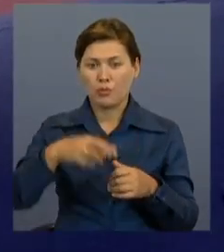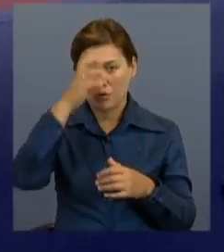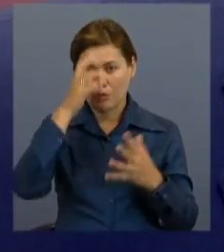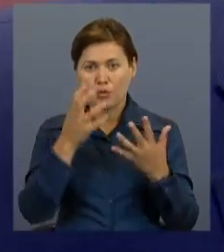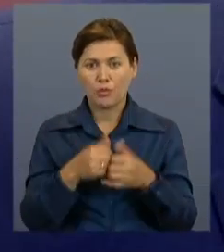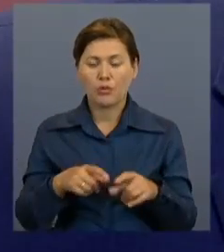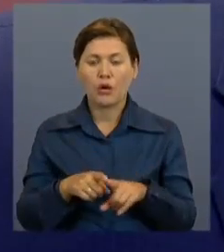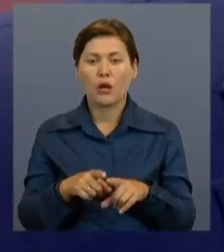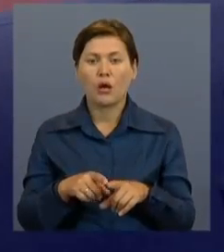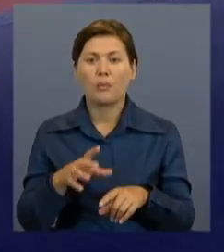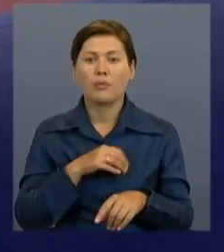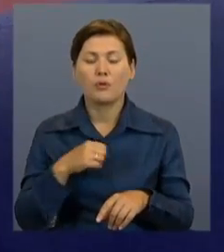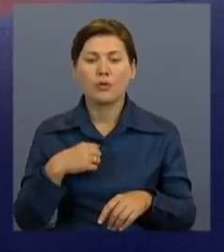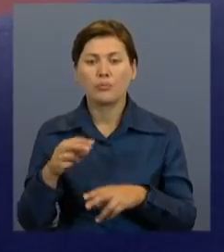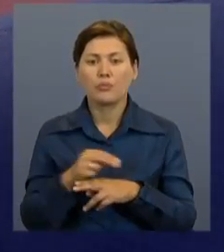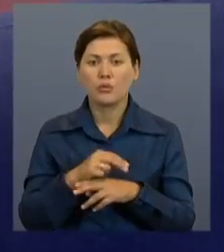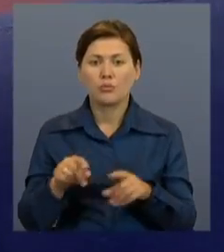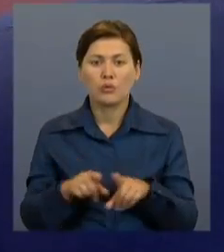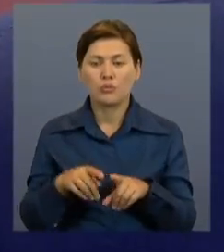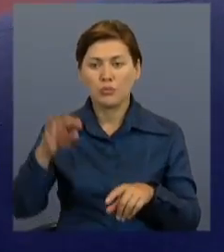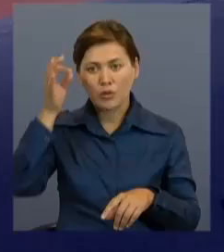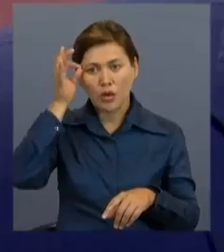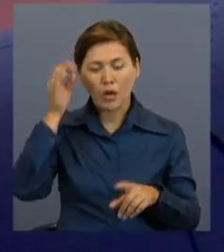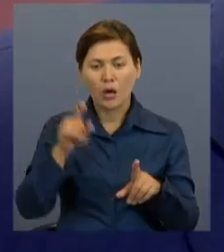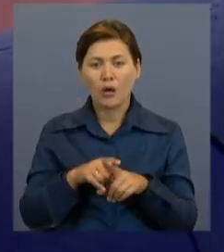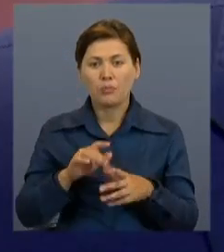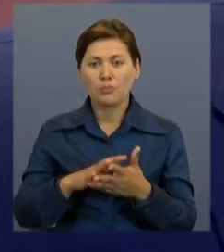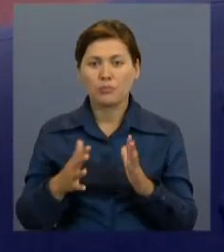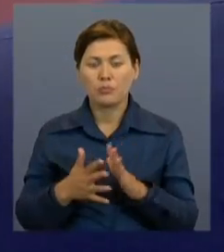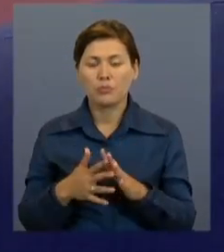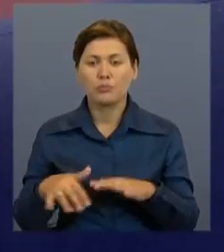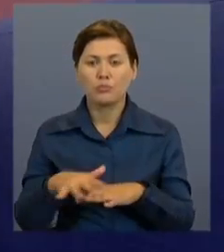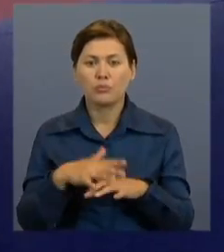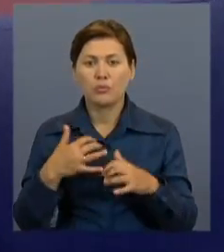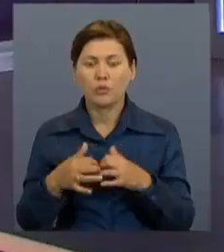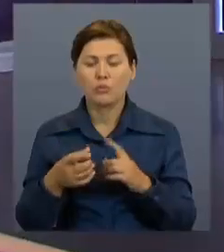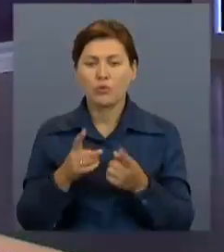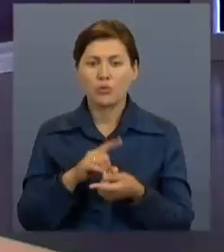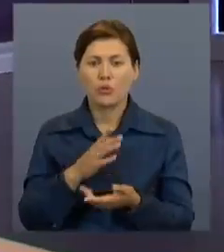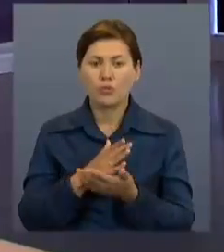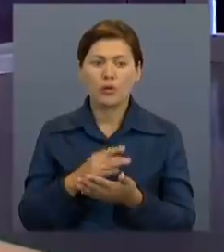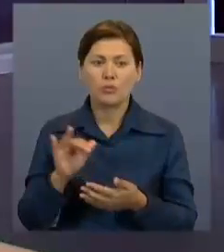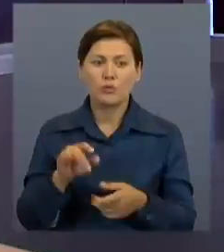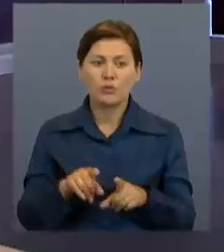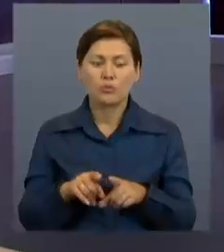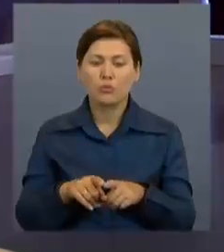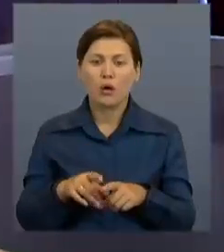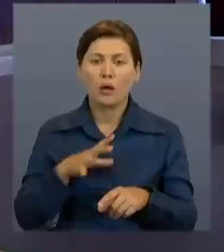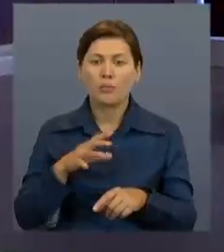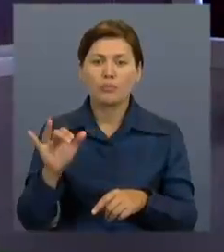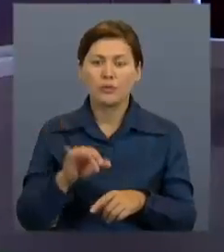есебінен мемлекет өзі емдеп алады деген психологияны ахуалды халықтың ортасында өзгерту. Себебі